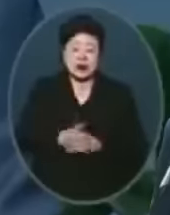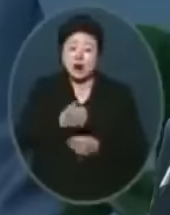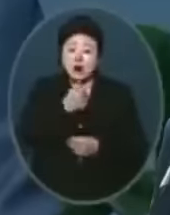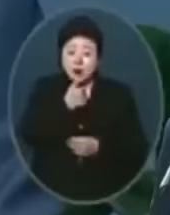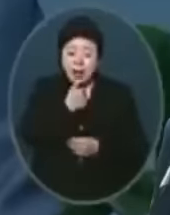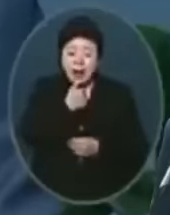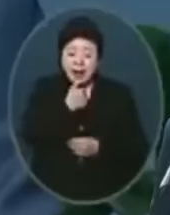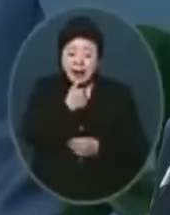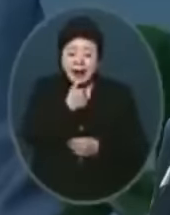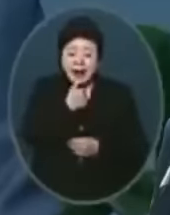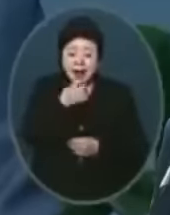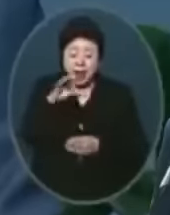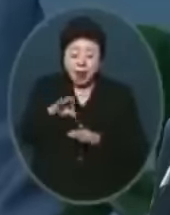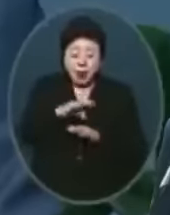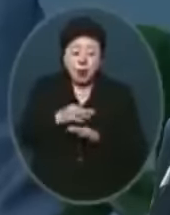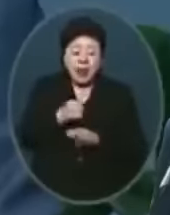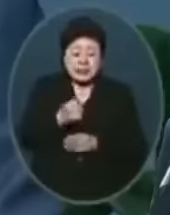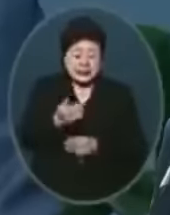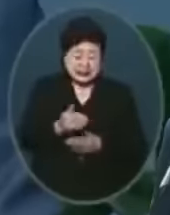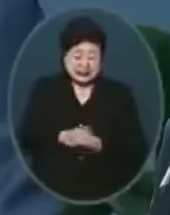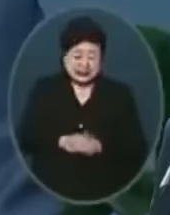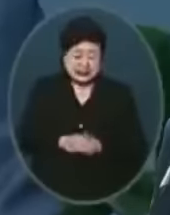로마 황제들이